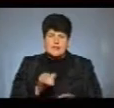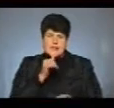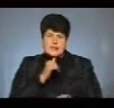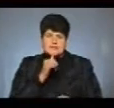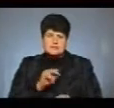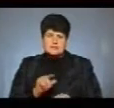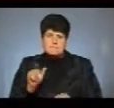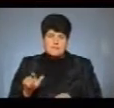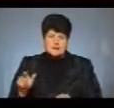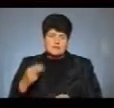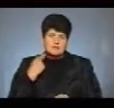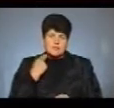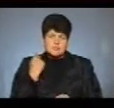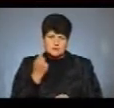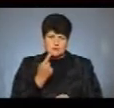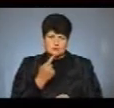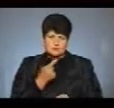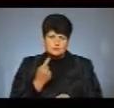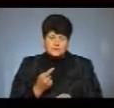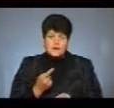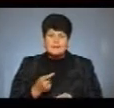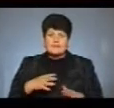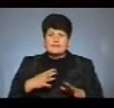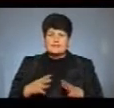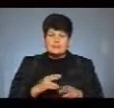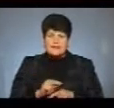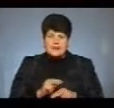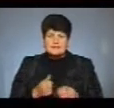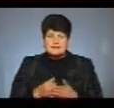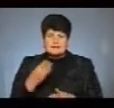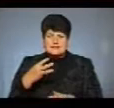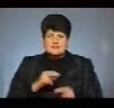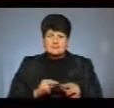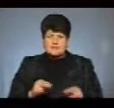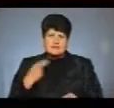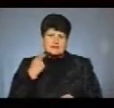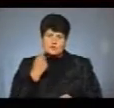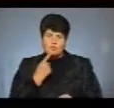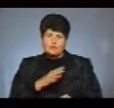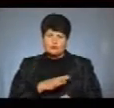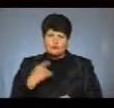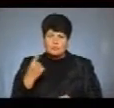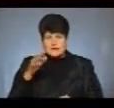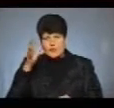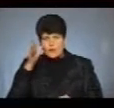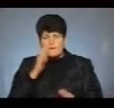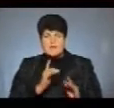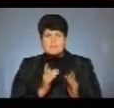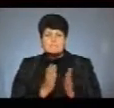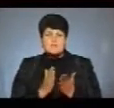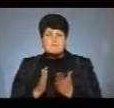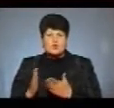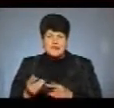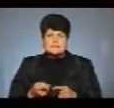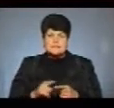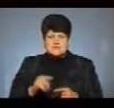мови Американського дому в Києві Марі Снайдер. Тренінг для 30 вчителів англійської мови відбувся в обласній науковій бібліотеці. Такі